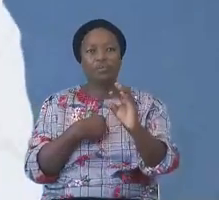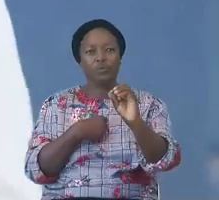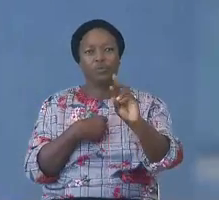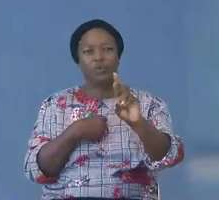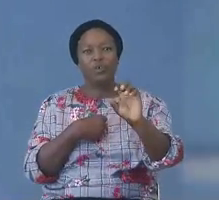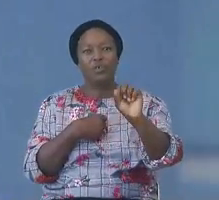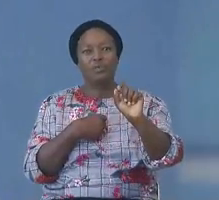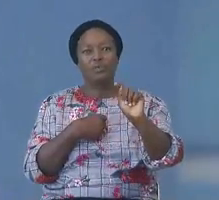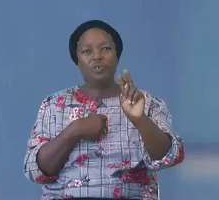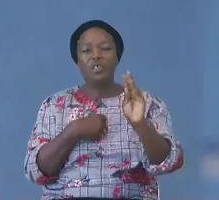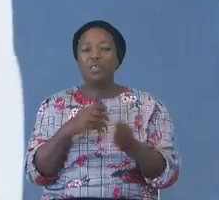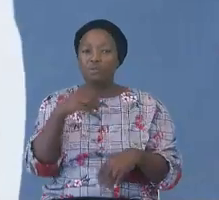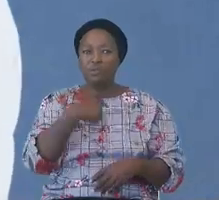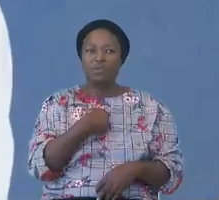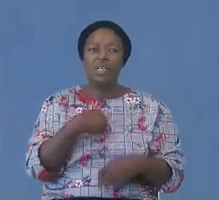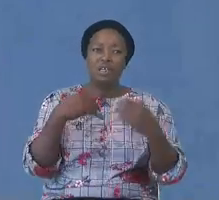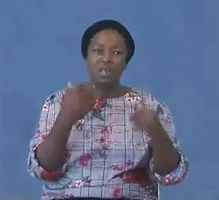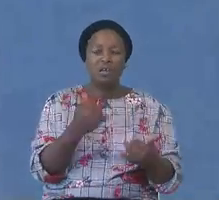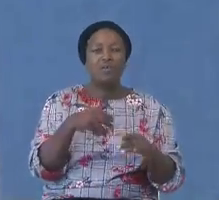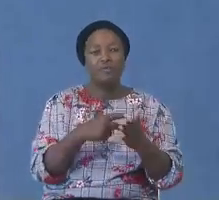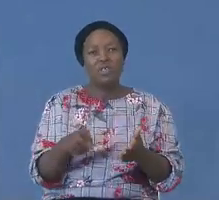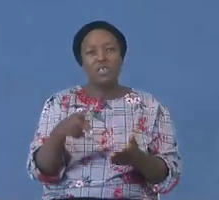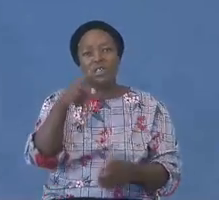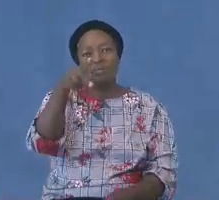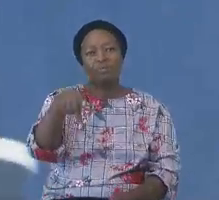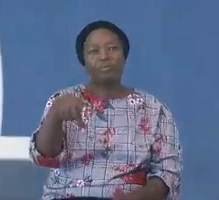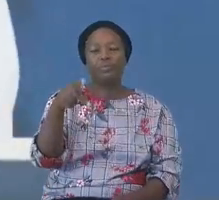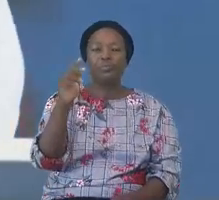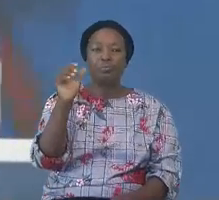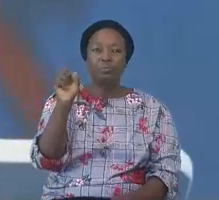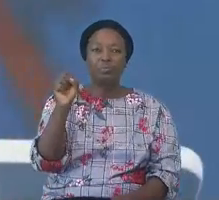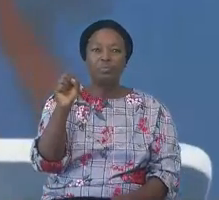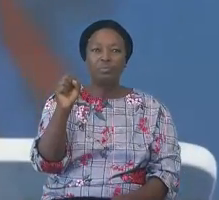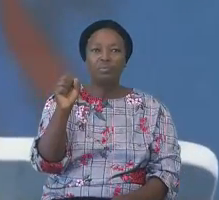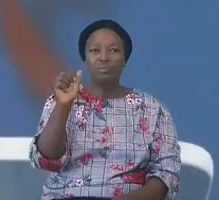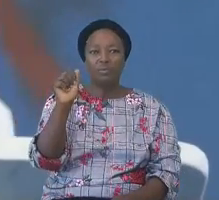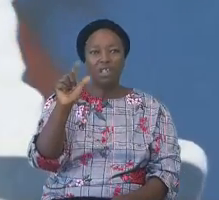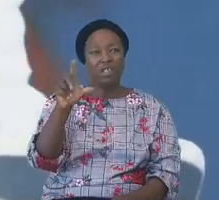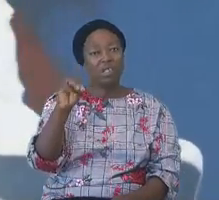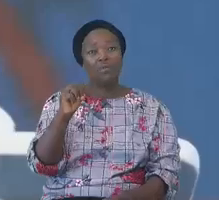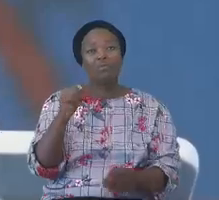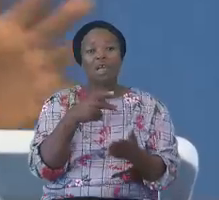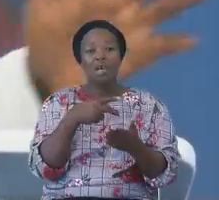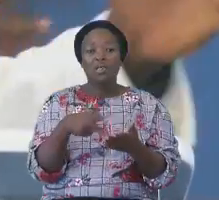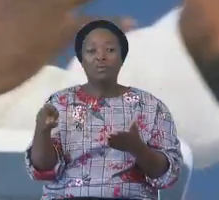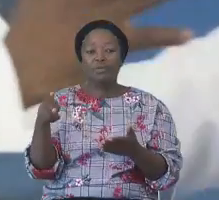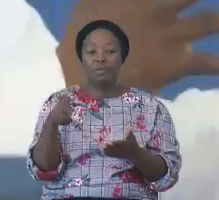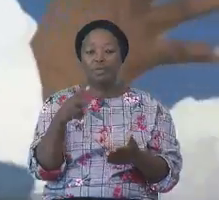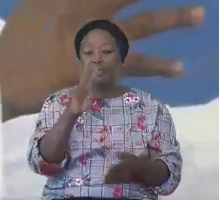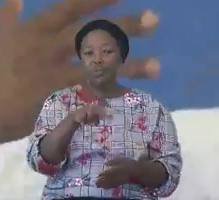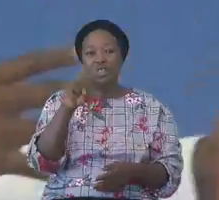croix, m'as-tu abandonné? Dans Psaume 22, verset 1, vous